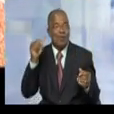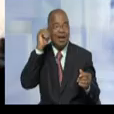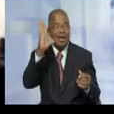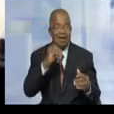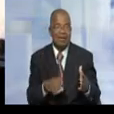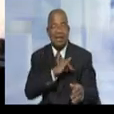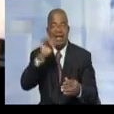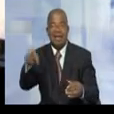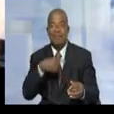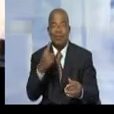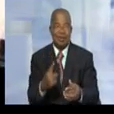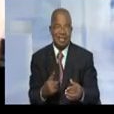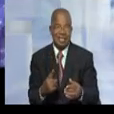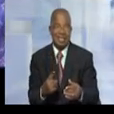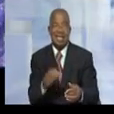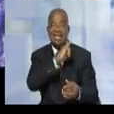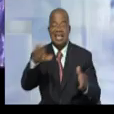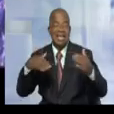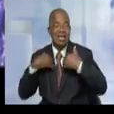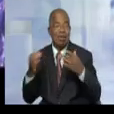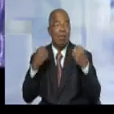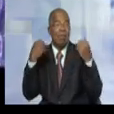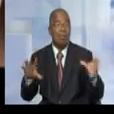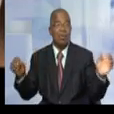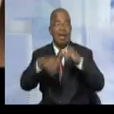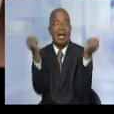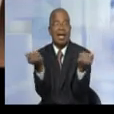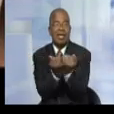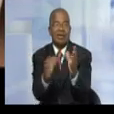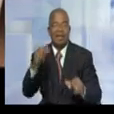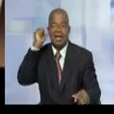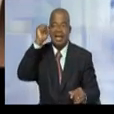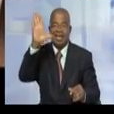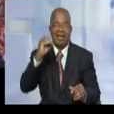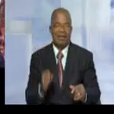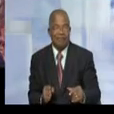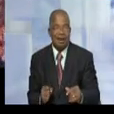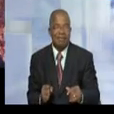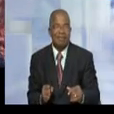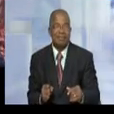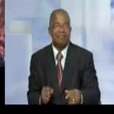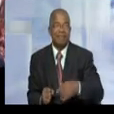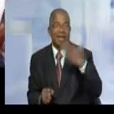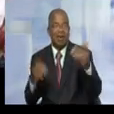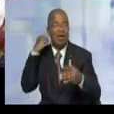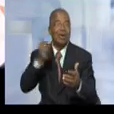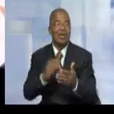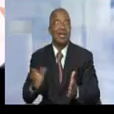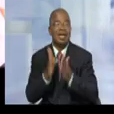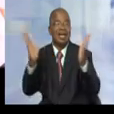fédération qui compte 80 organisations féminines. Occasion pour la représentante spéciale du secrétaire général de